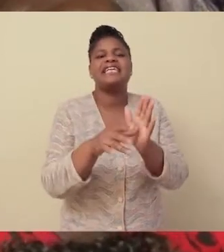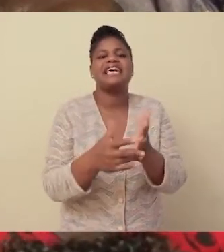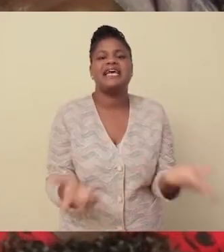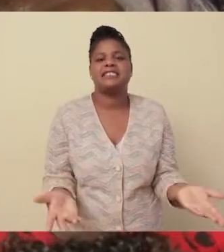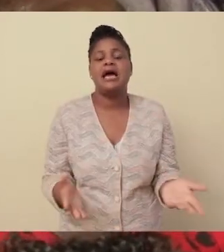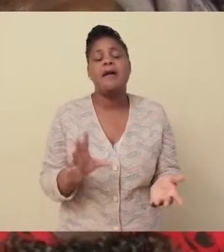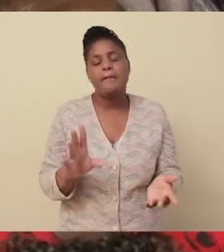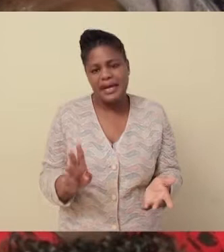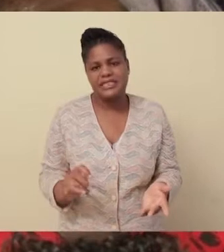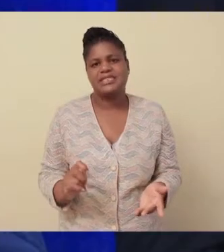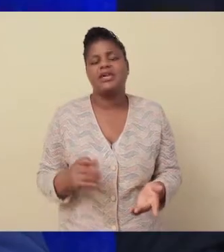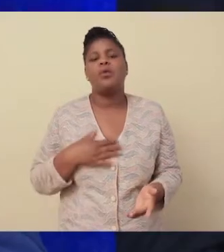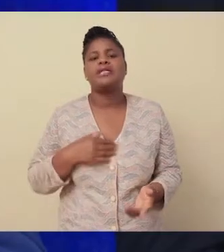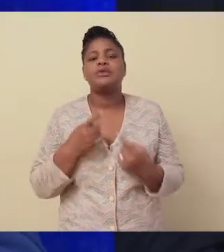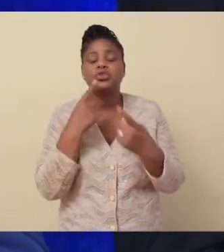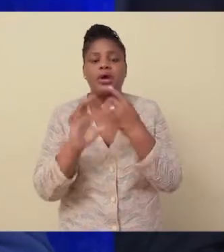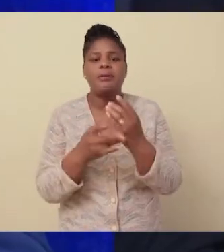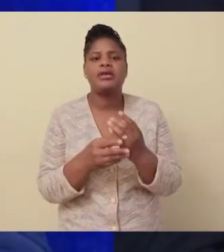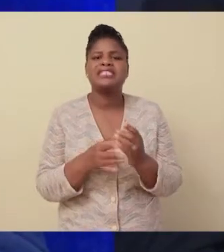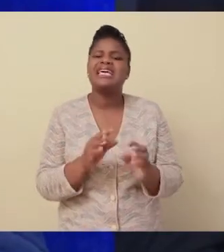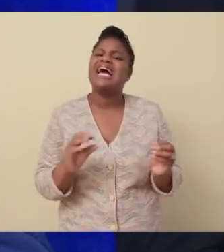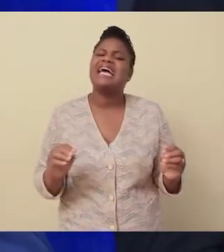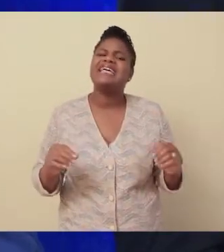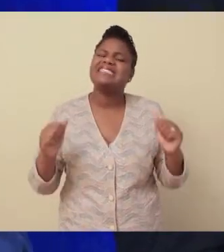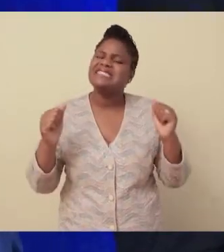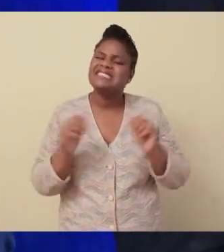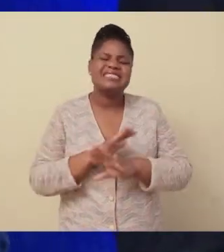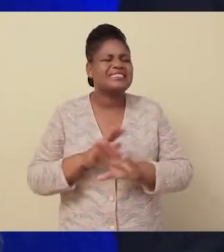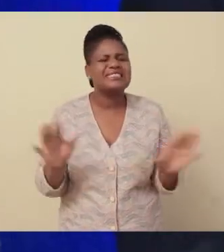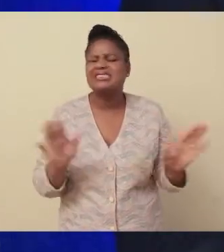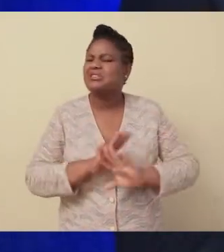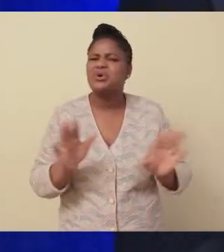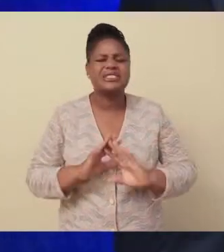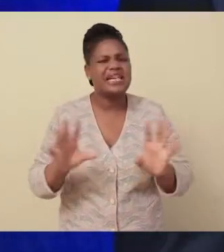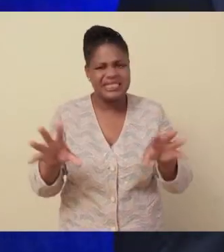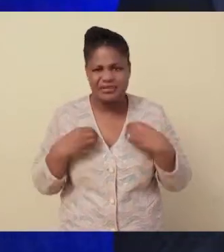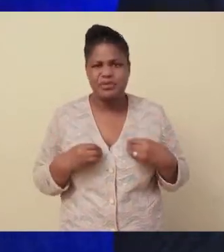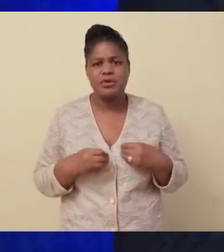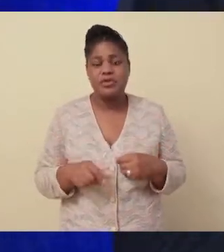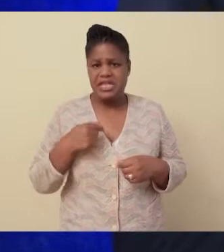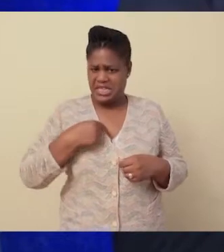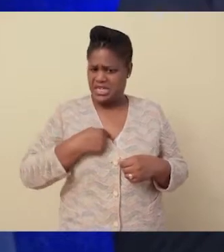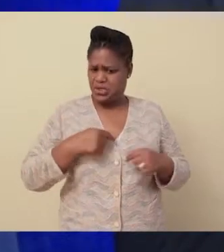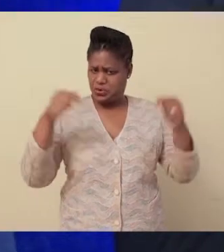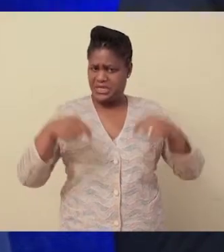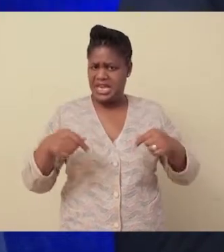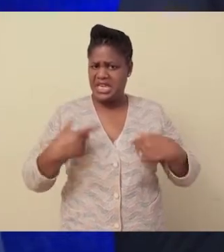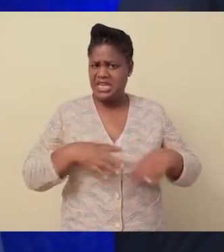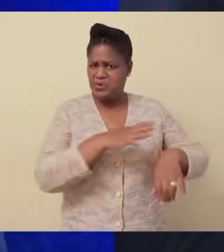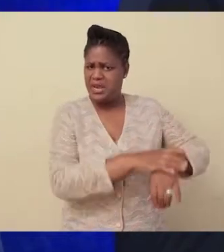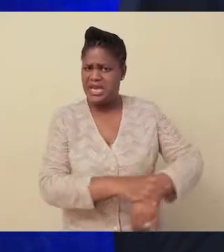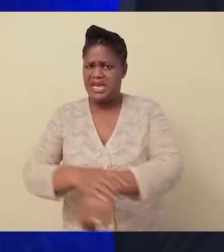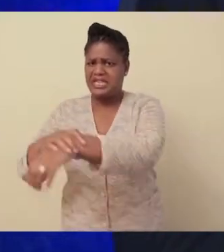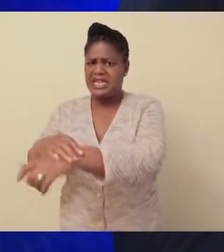kunyada kunyanya kutaura ndechekuti hazvitombogoni kuti nditi inini nhasi ndiri pano ndonzi ndaenda neshamwari